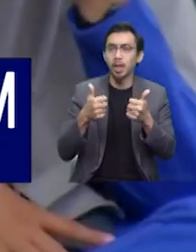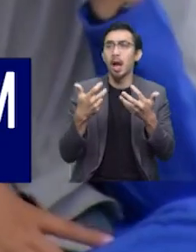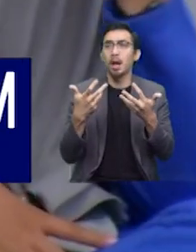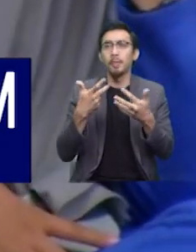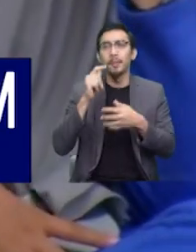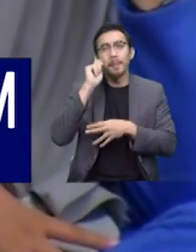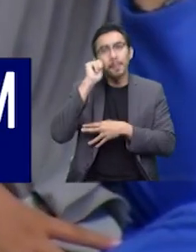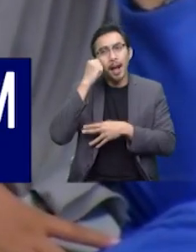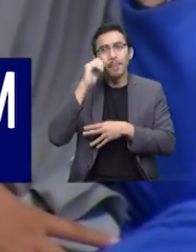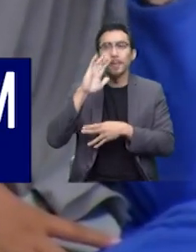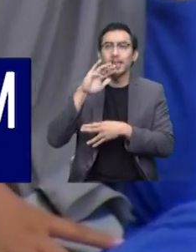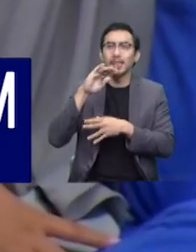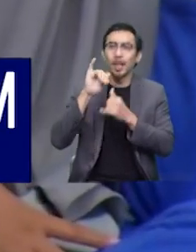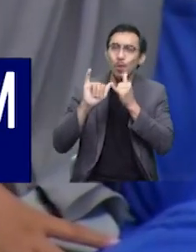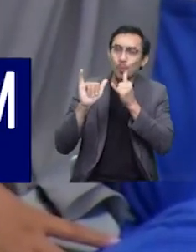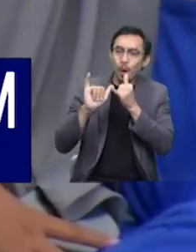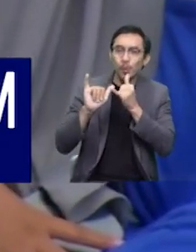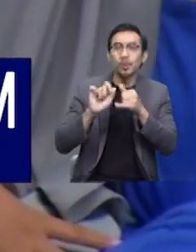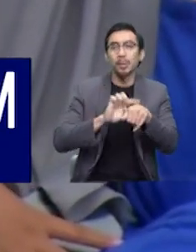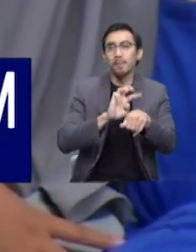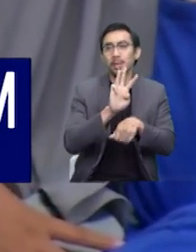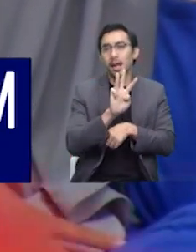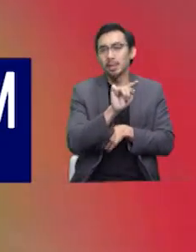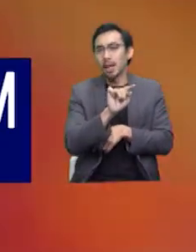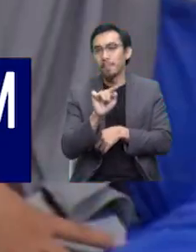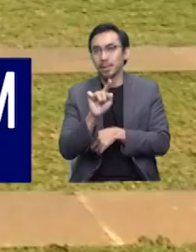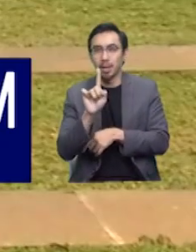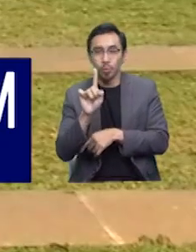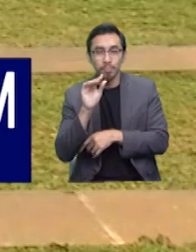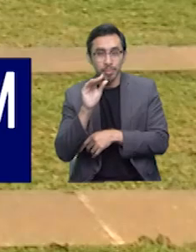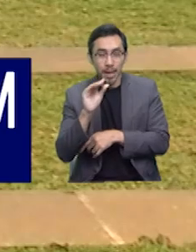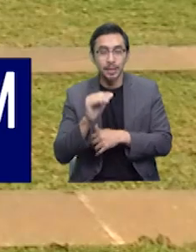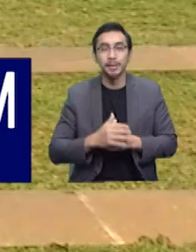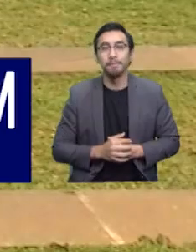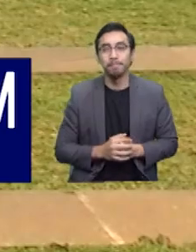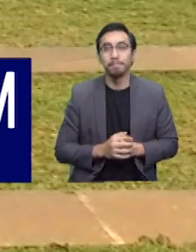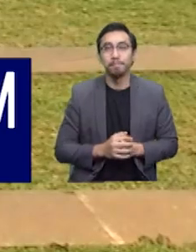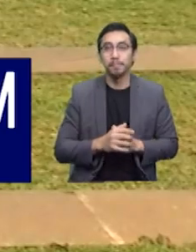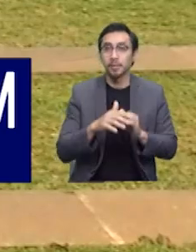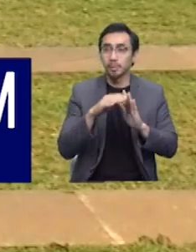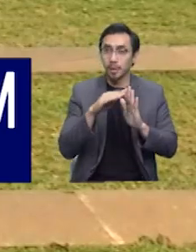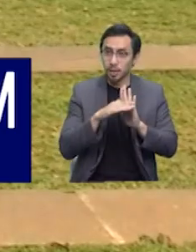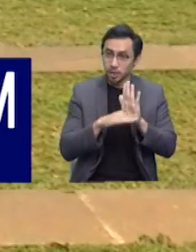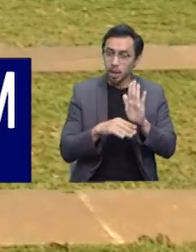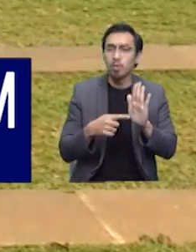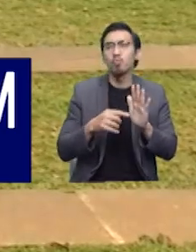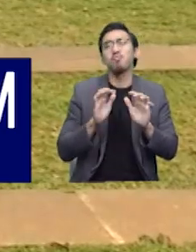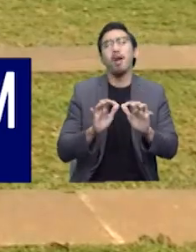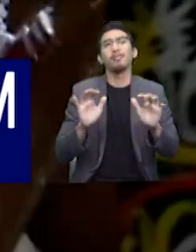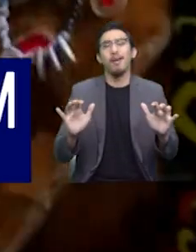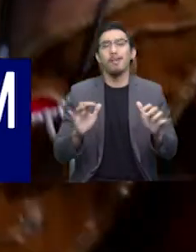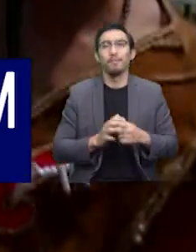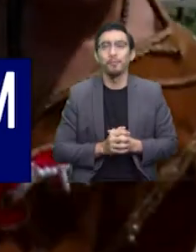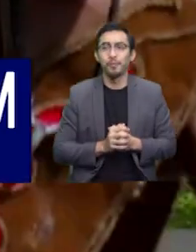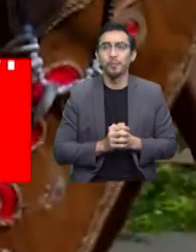pukul 1 dini hari nanti. Dalam 12 jam tersebut, sejumlah acara akan digelar, salah satunya Dancing Fountain atau Korea